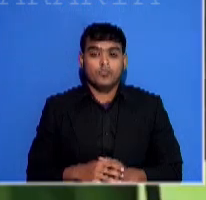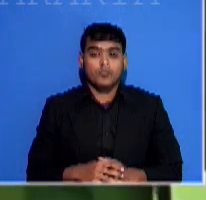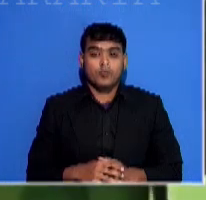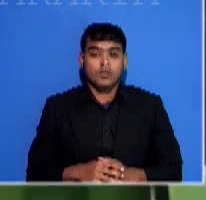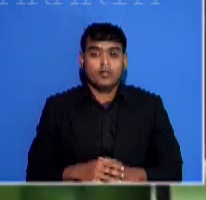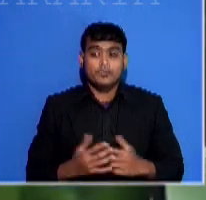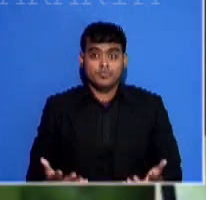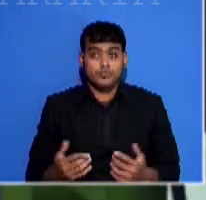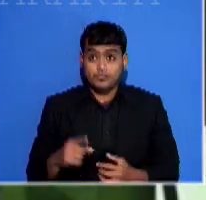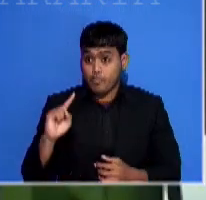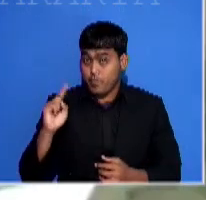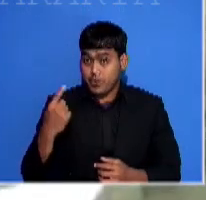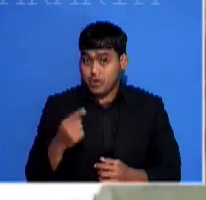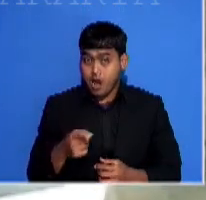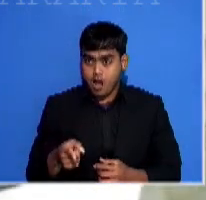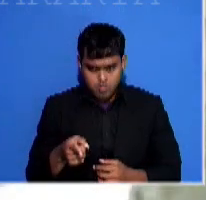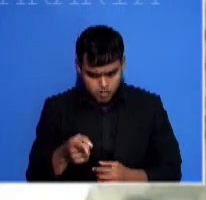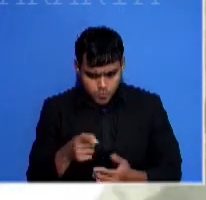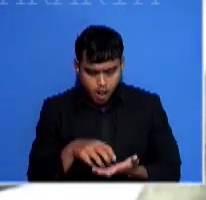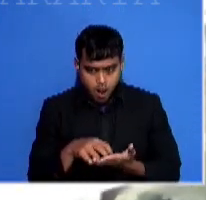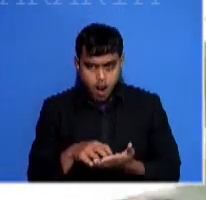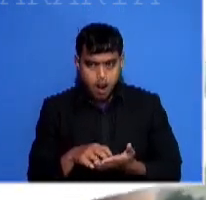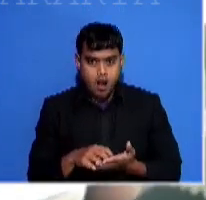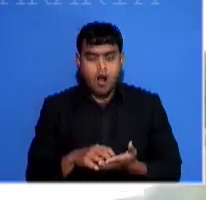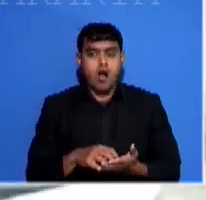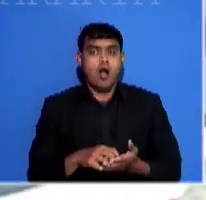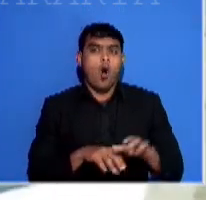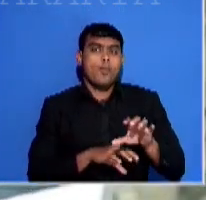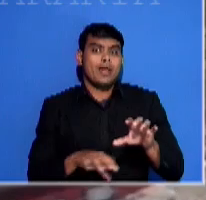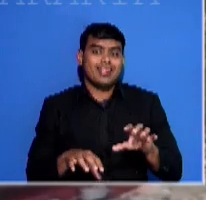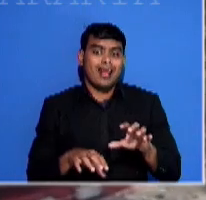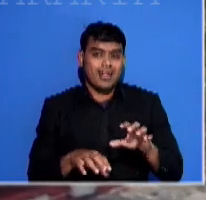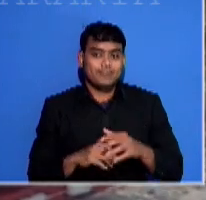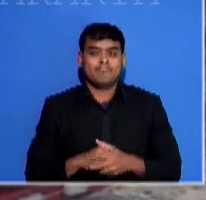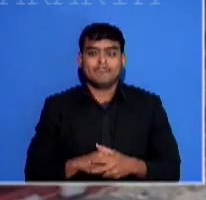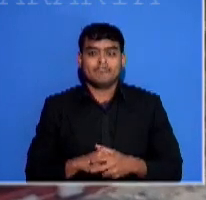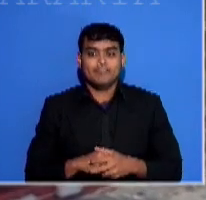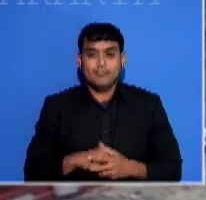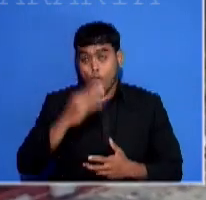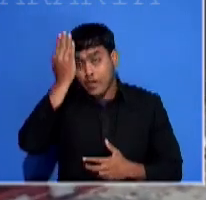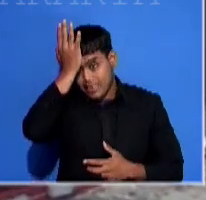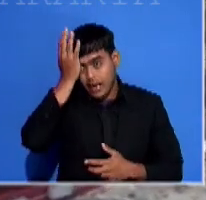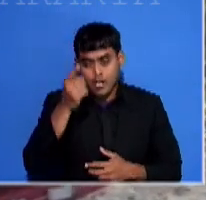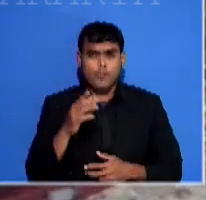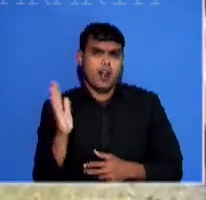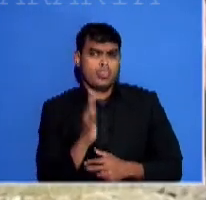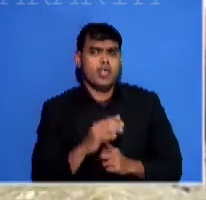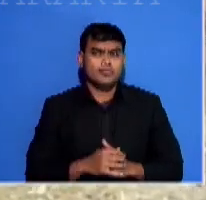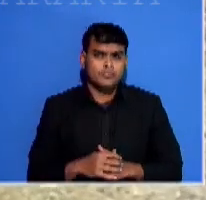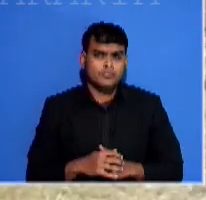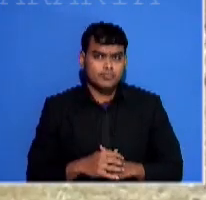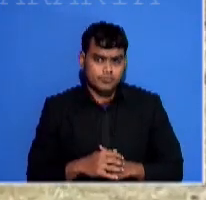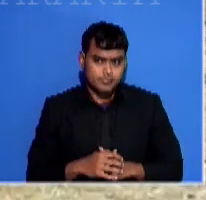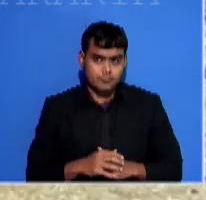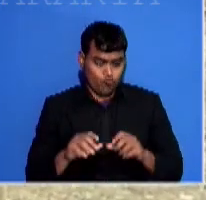Pemerintah Kabupaten Sleman terus fokus untuk mengembangkan pariwisata di sisi barat di 5 Kapanewon. Pengembangan wisata di sisi barat perlu dilakukan